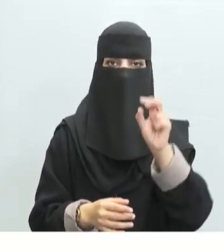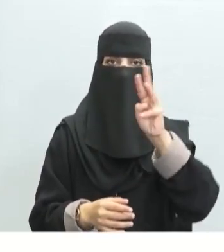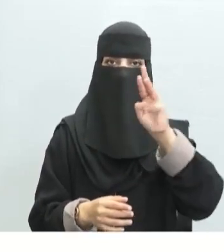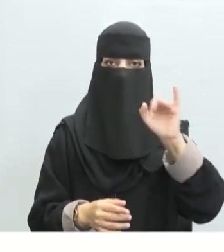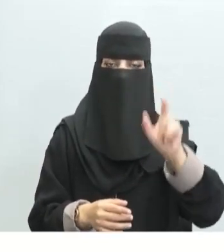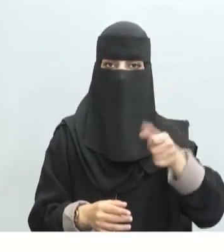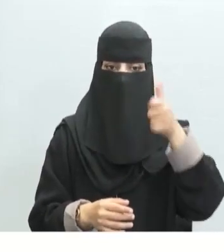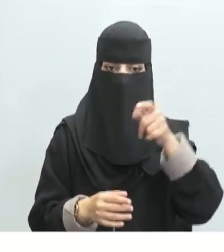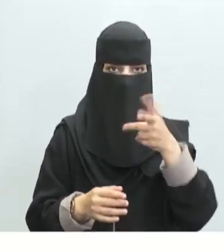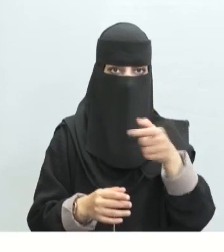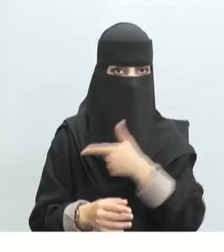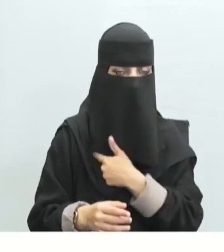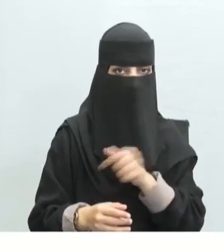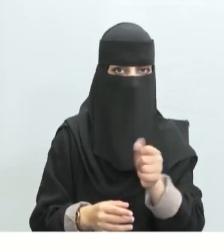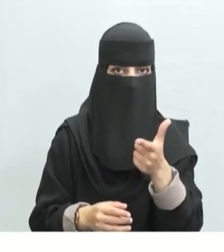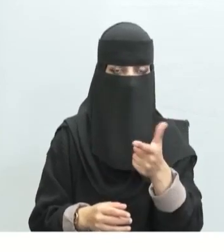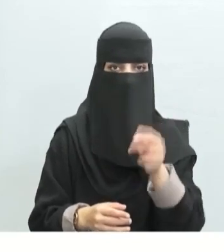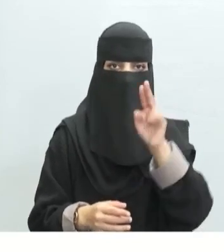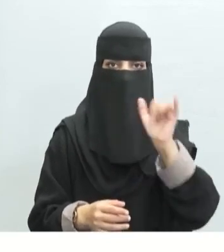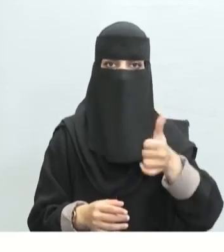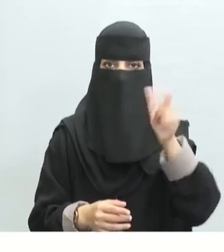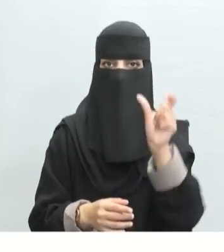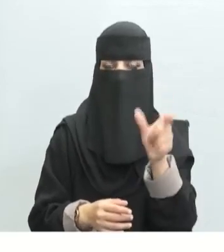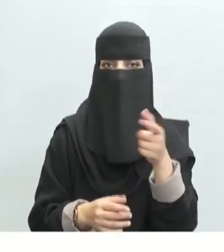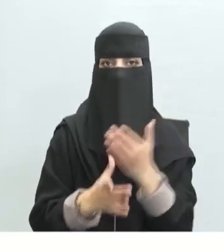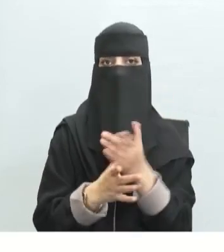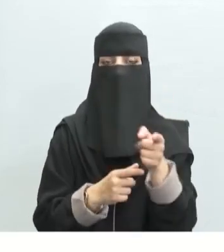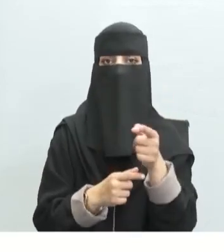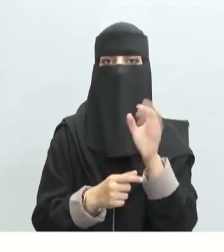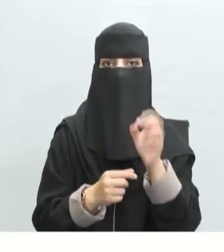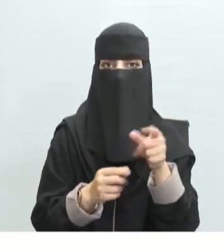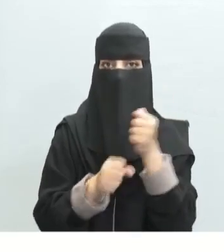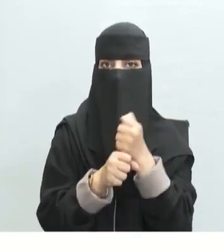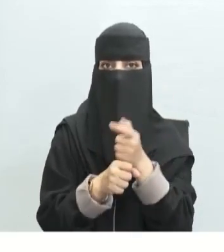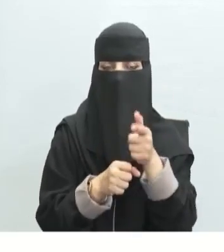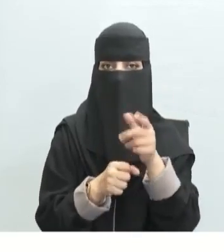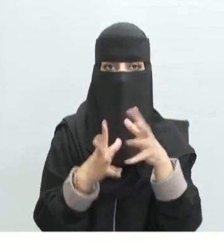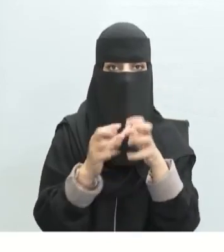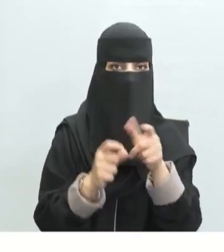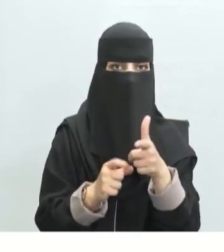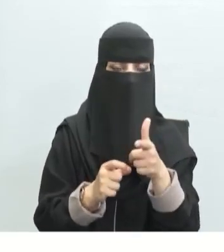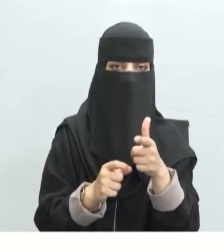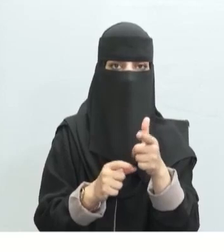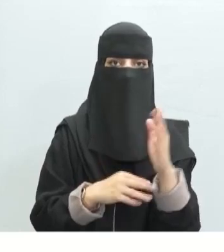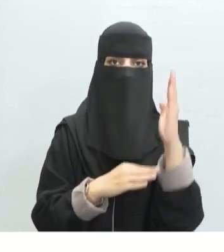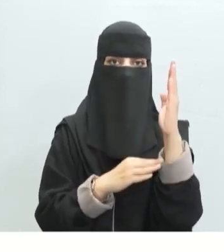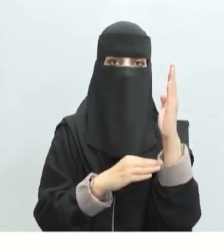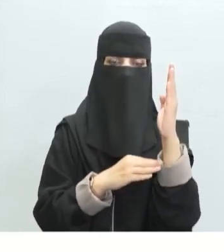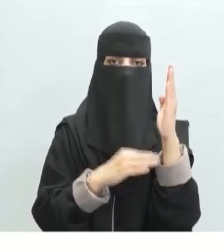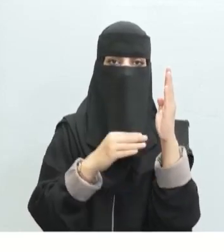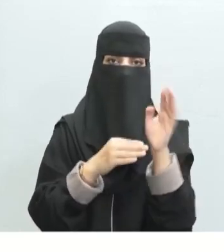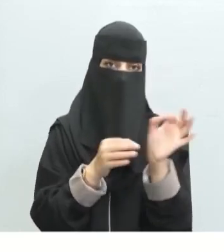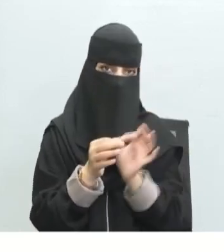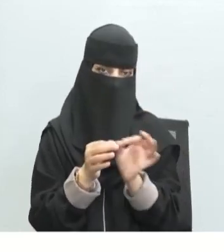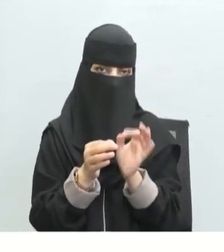فبالتالي هذه الداله تسمى داله التان او داله الظل وهي تكون عباره عن المقابل على